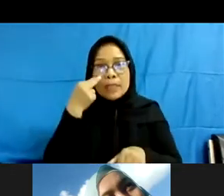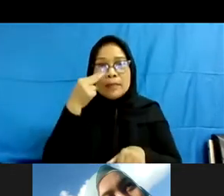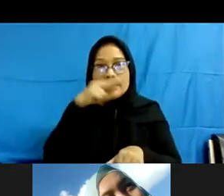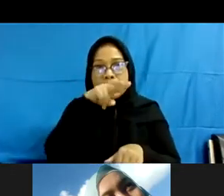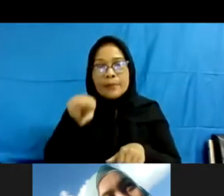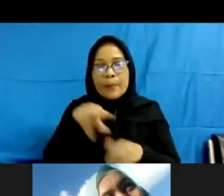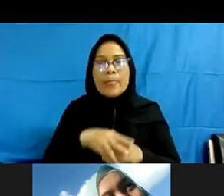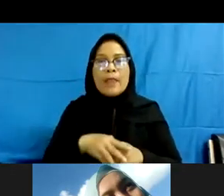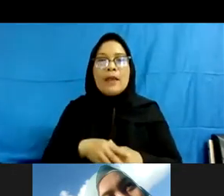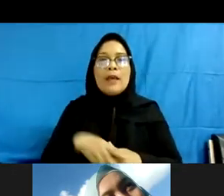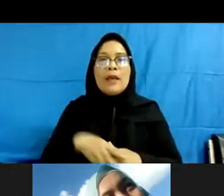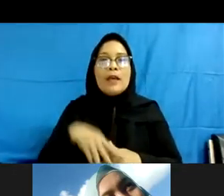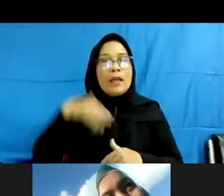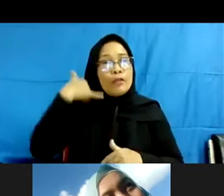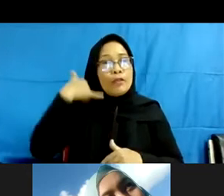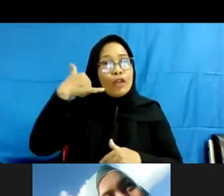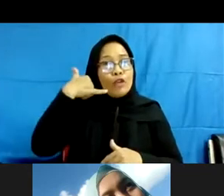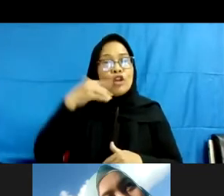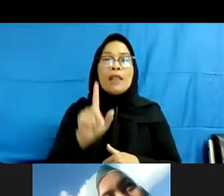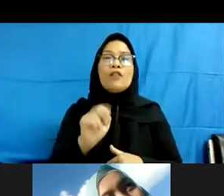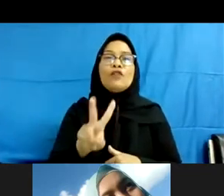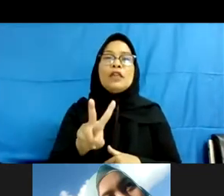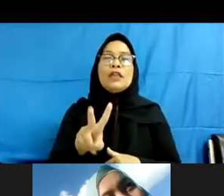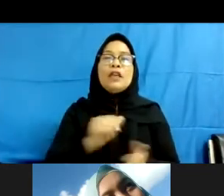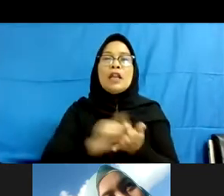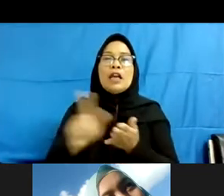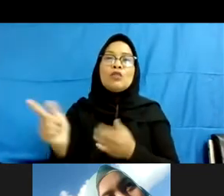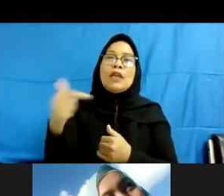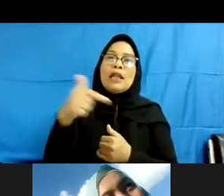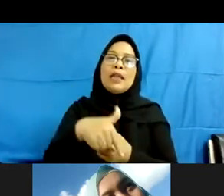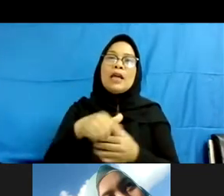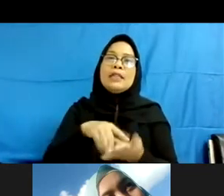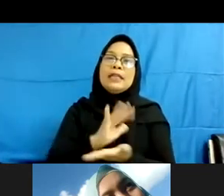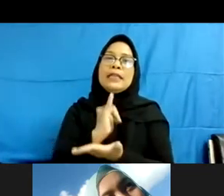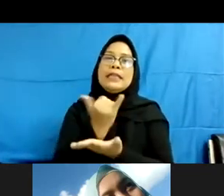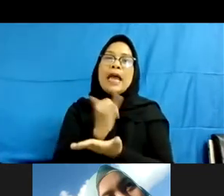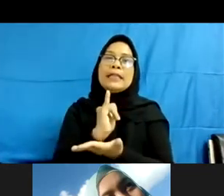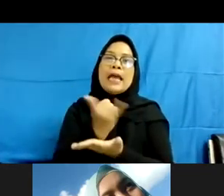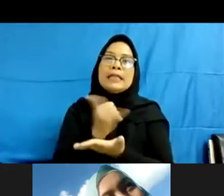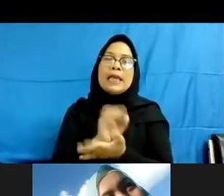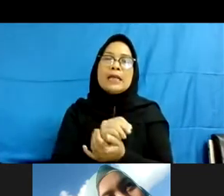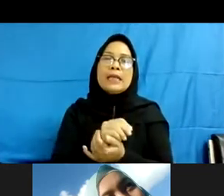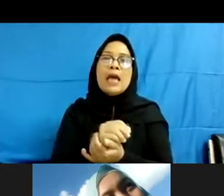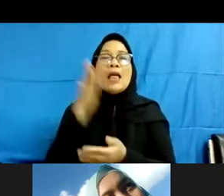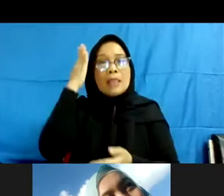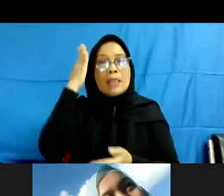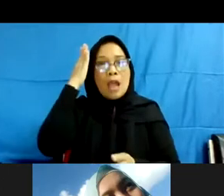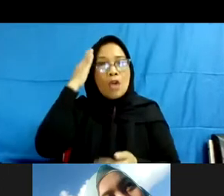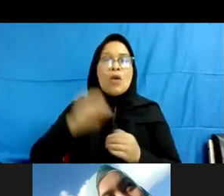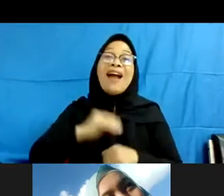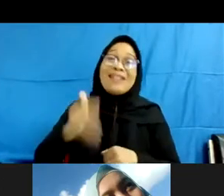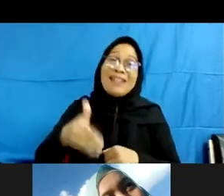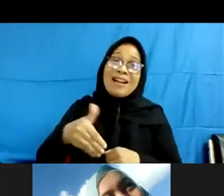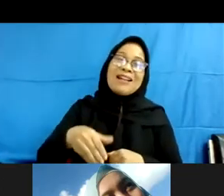ke TV, lalu kita datang ke sana, ke yayasannya. Dan sana kasih tahu bahwa anak seperti kamu tuh tetap bisa